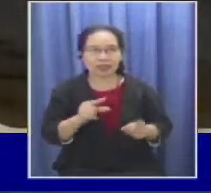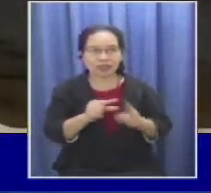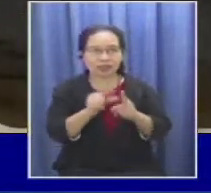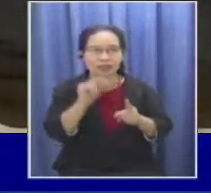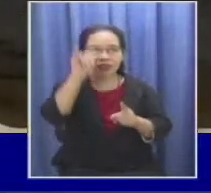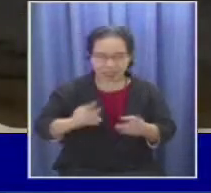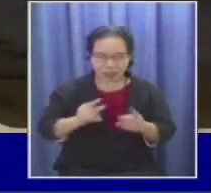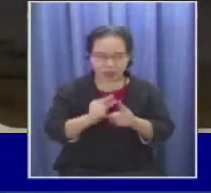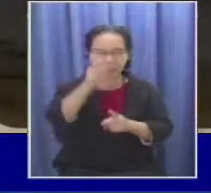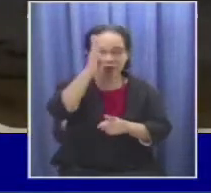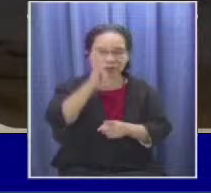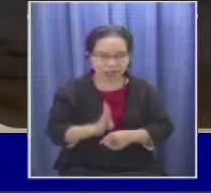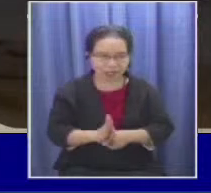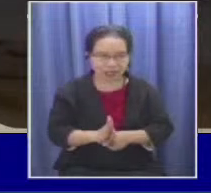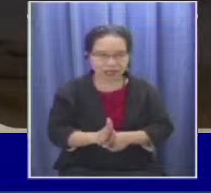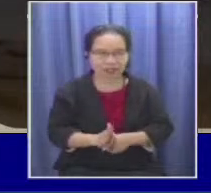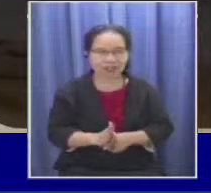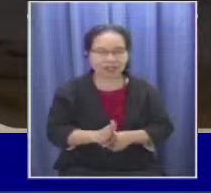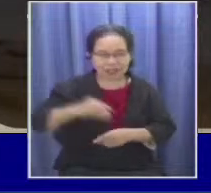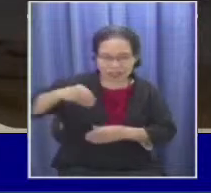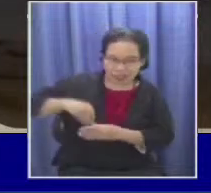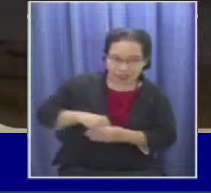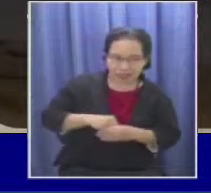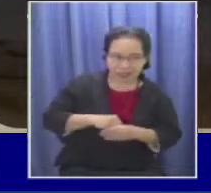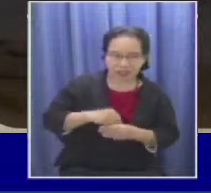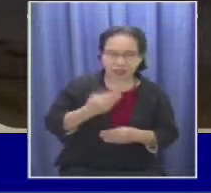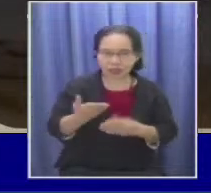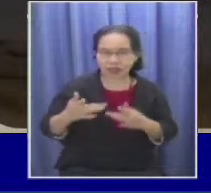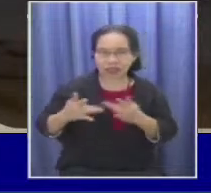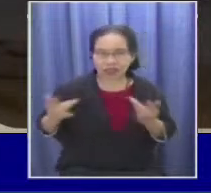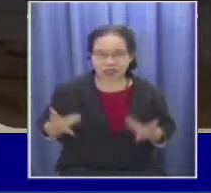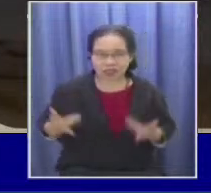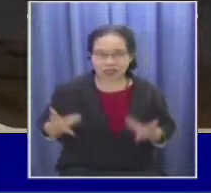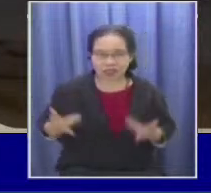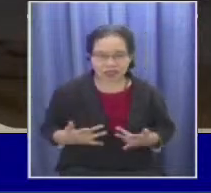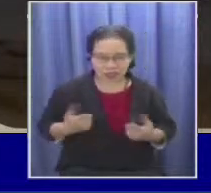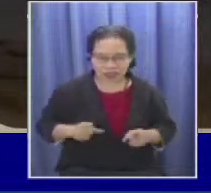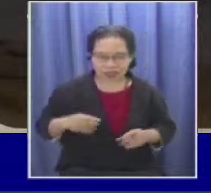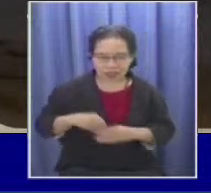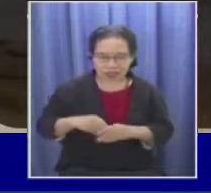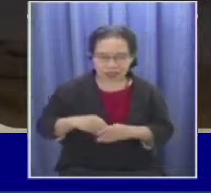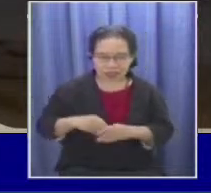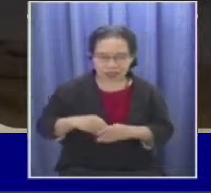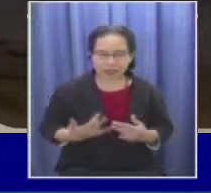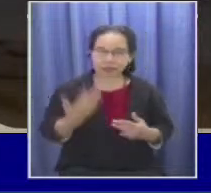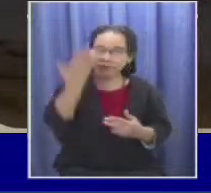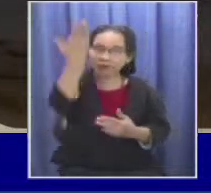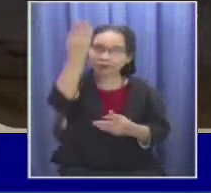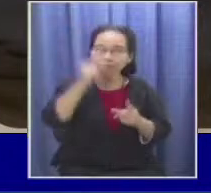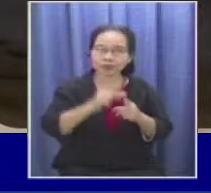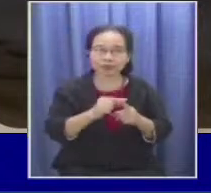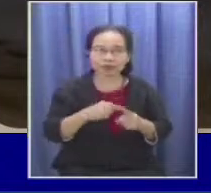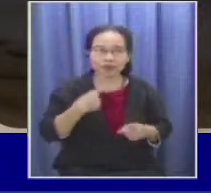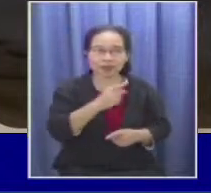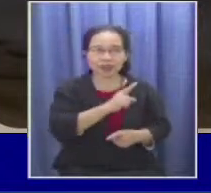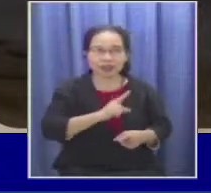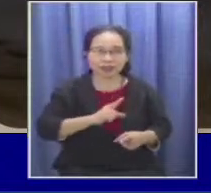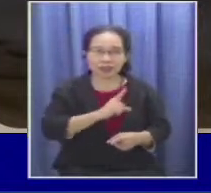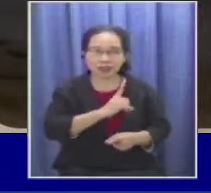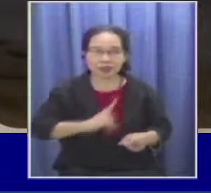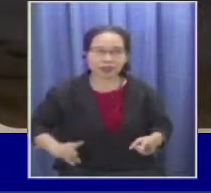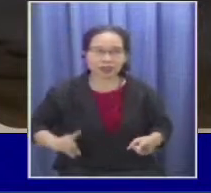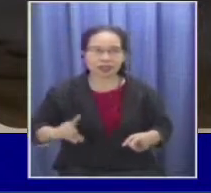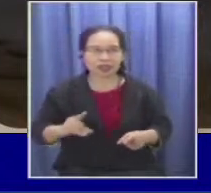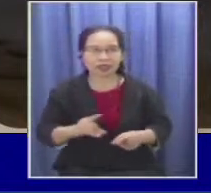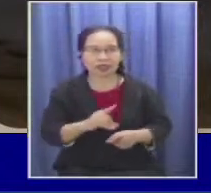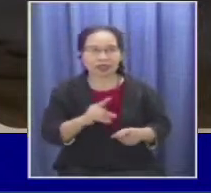Nyankopon wasam na betumi ate wo ho na wo horo bɔ ne ma ho kwan ma ne mate na wakoma mu David sɛ me de won